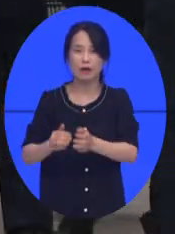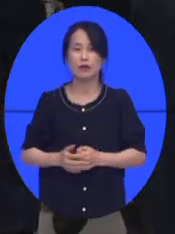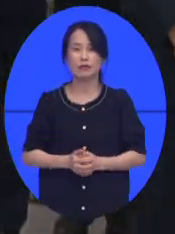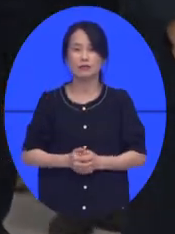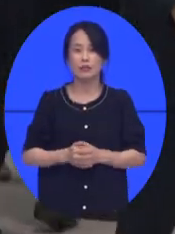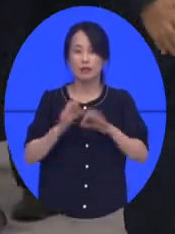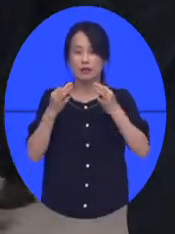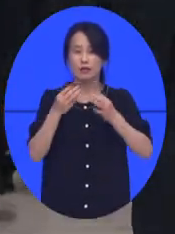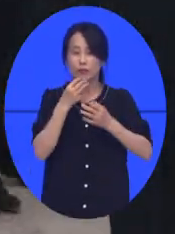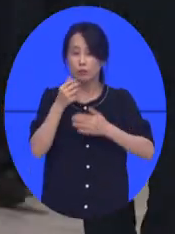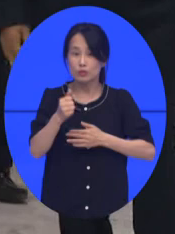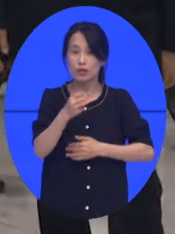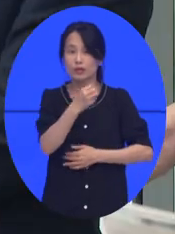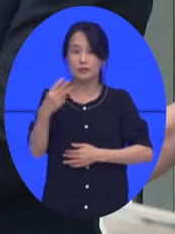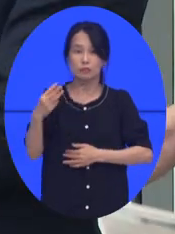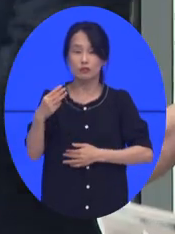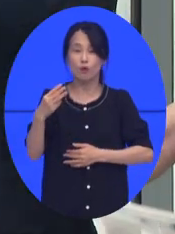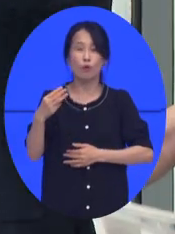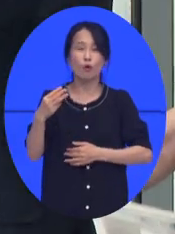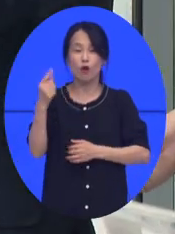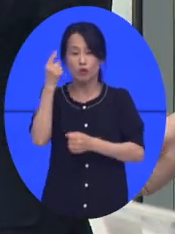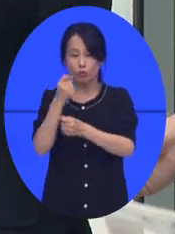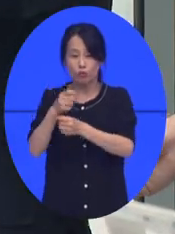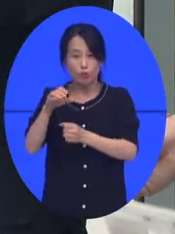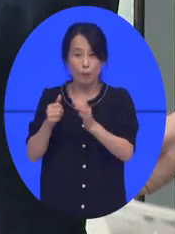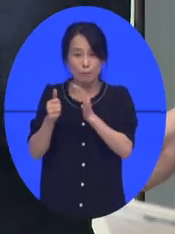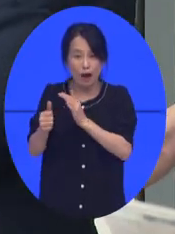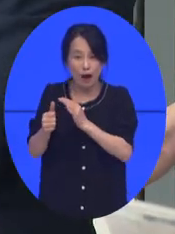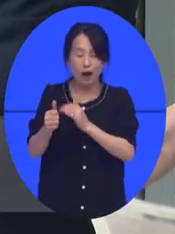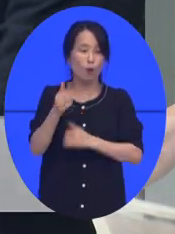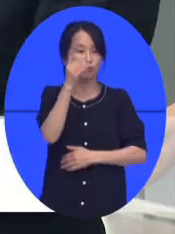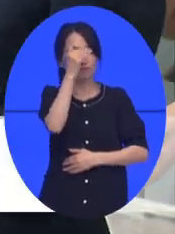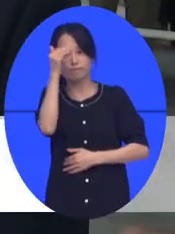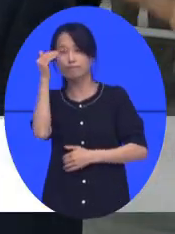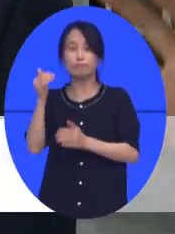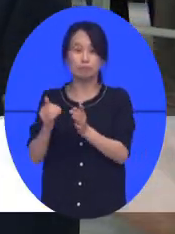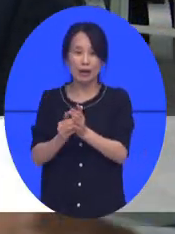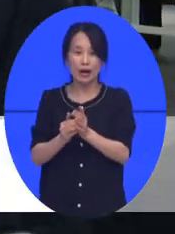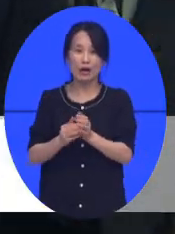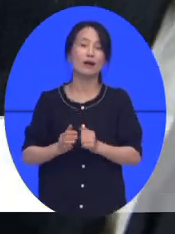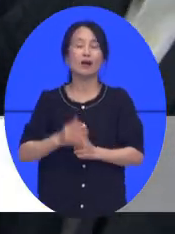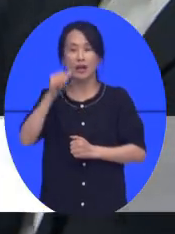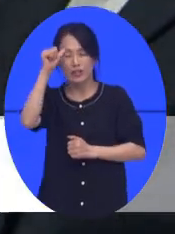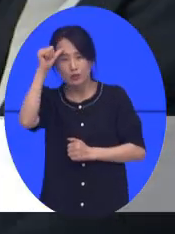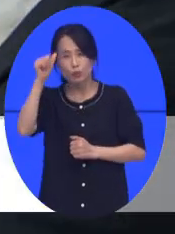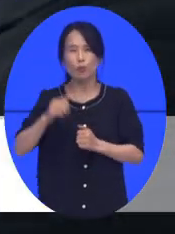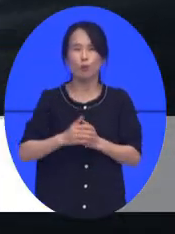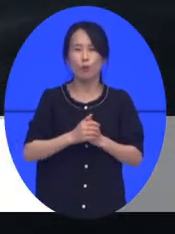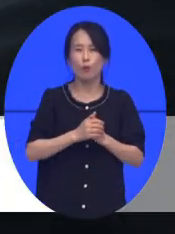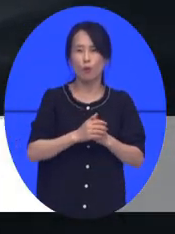이날 김 지사는 삼성전자 노이다 연구소도 방문해 연구소를 시찰하며 양국이 서로 돕고